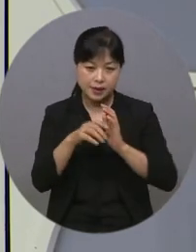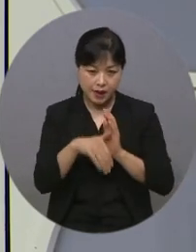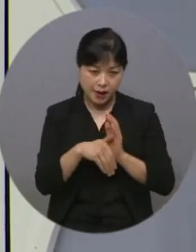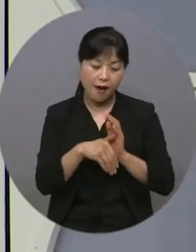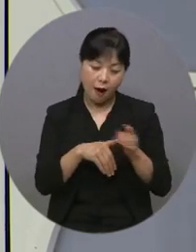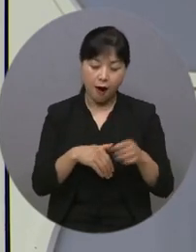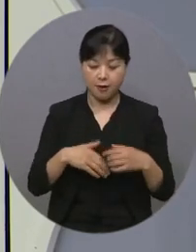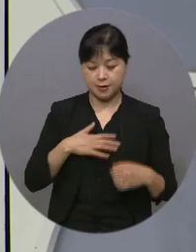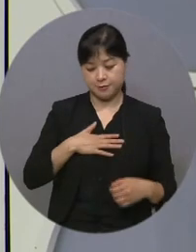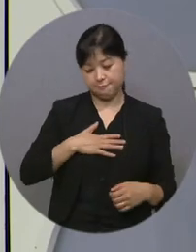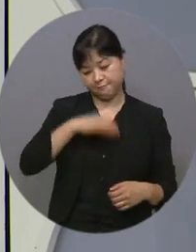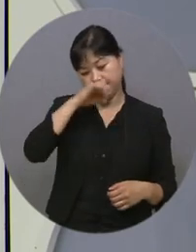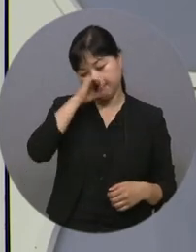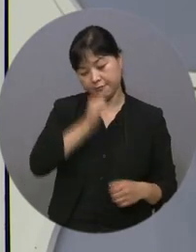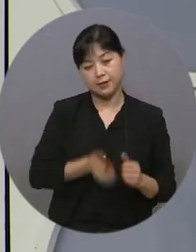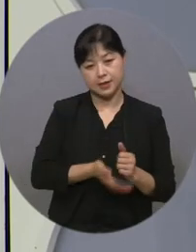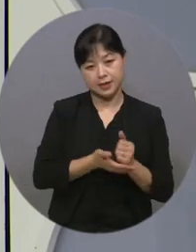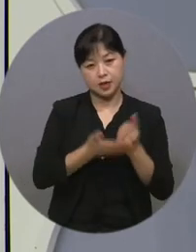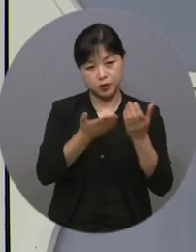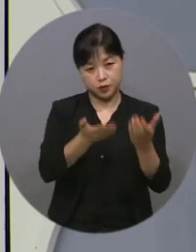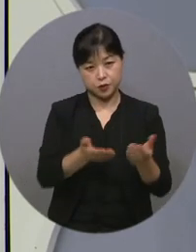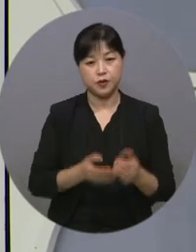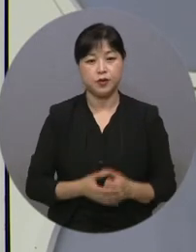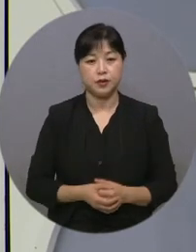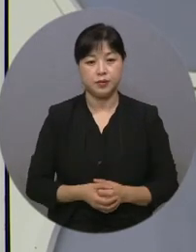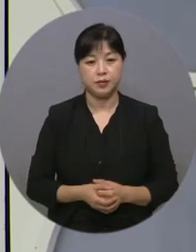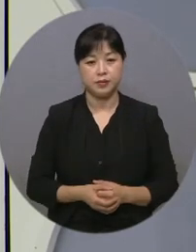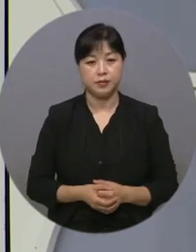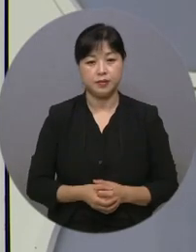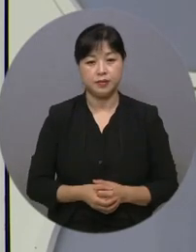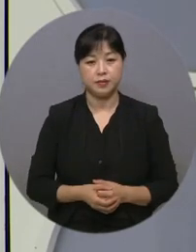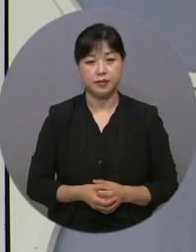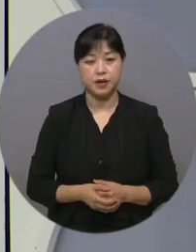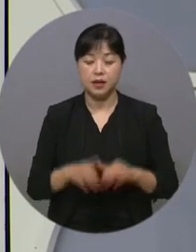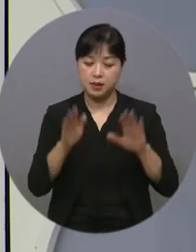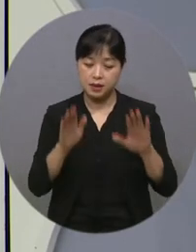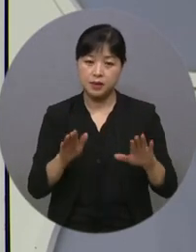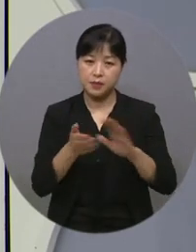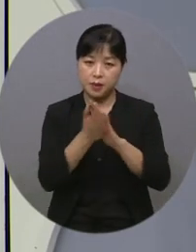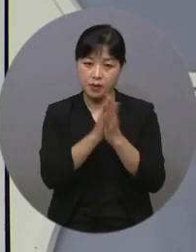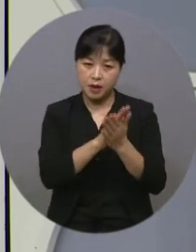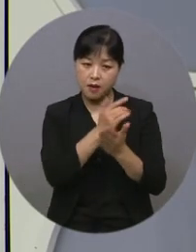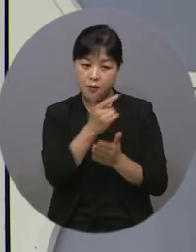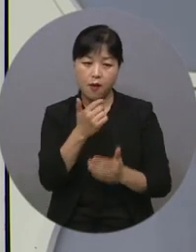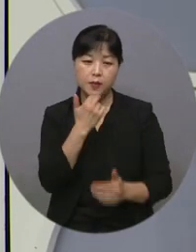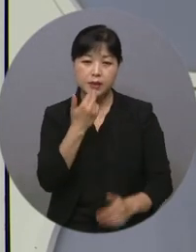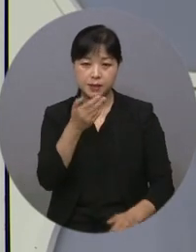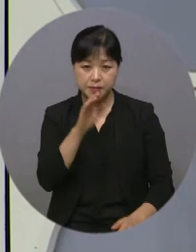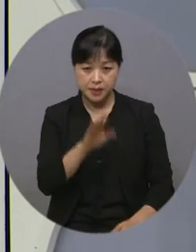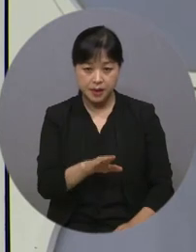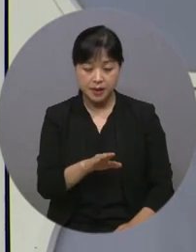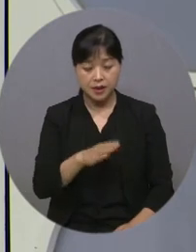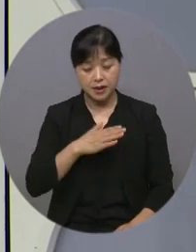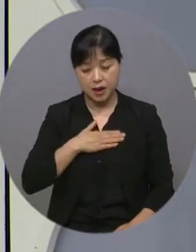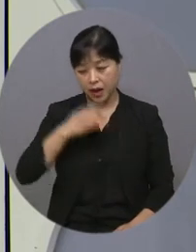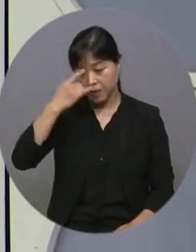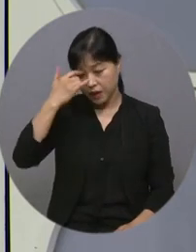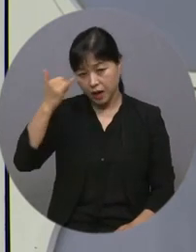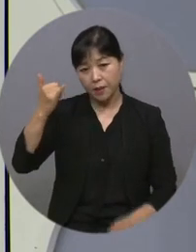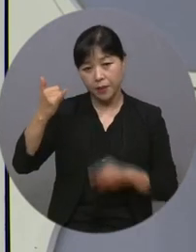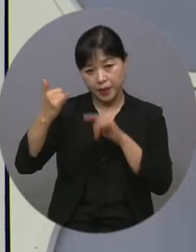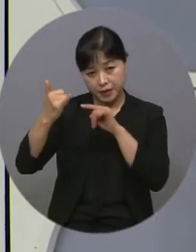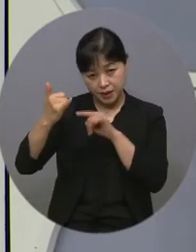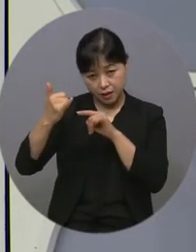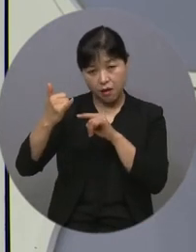해주셔야 이 아이가 이제 지금 당장은 그렇지 않지만 우리 할머니 할아버지가